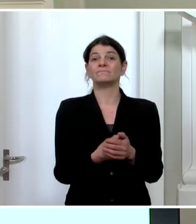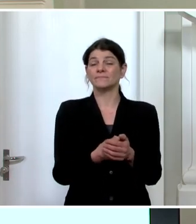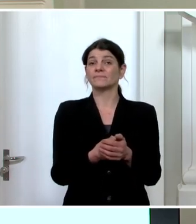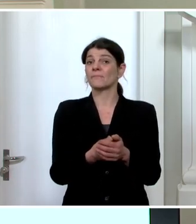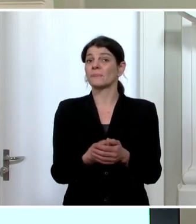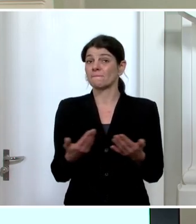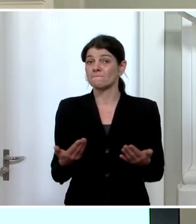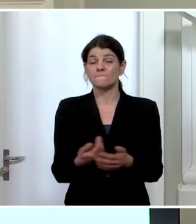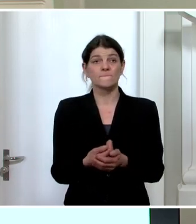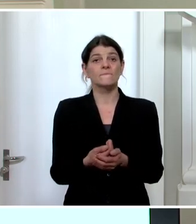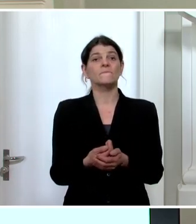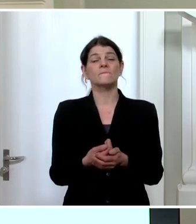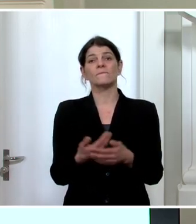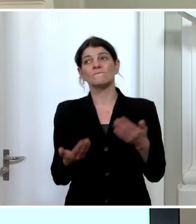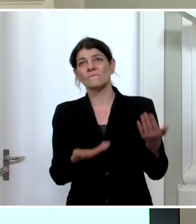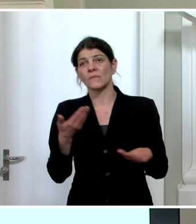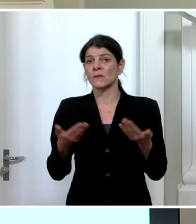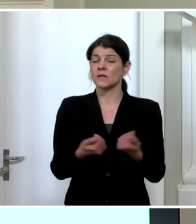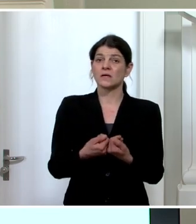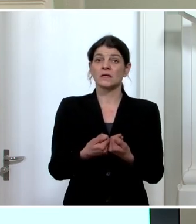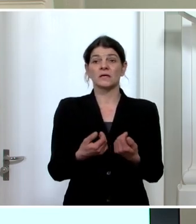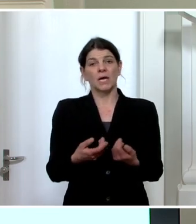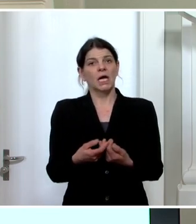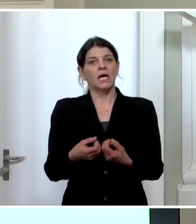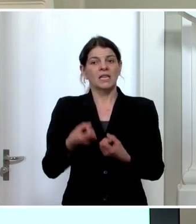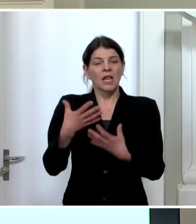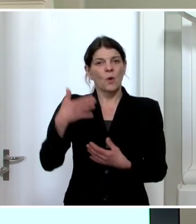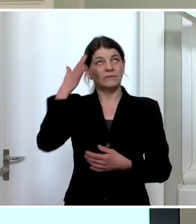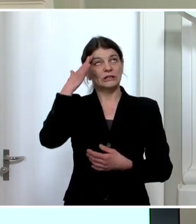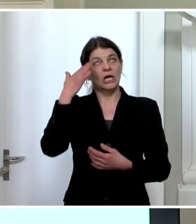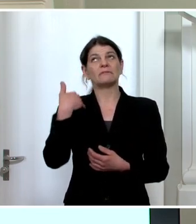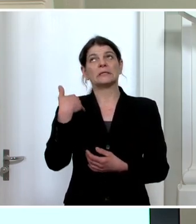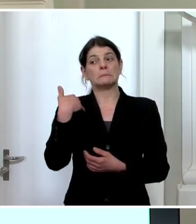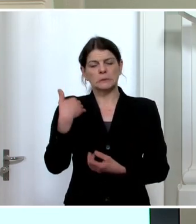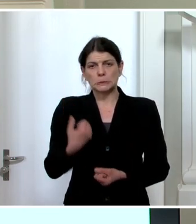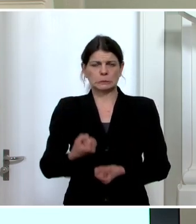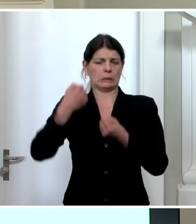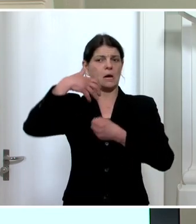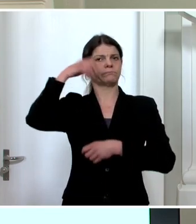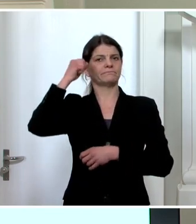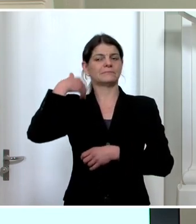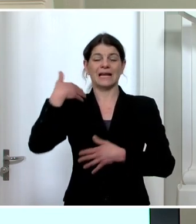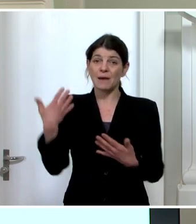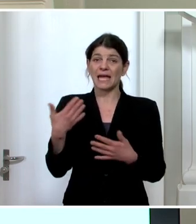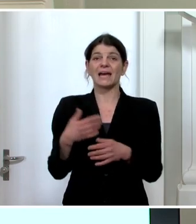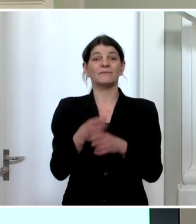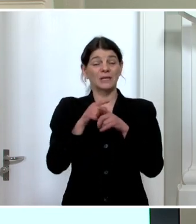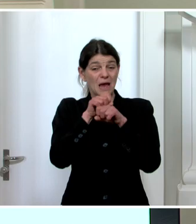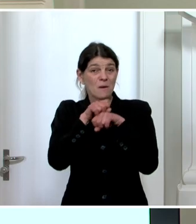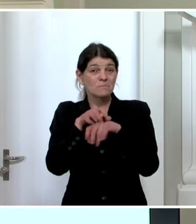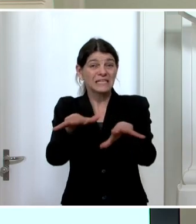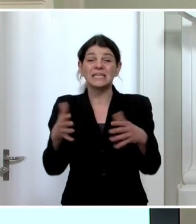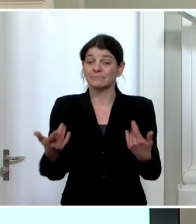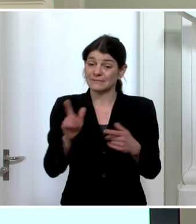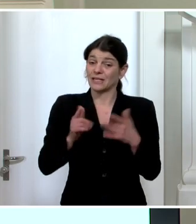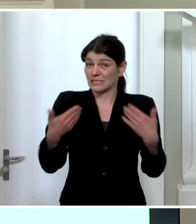ist eine etwas schwer, naturwissenschaftlich schwer verständliche Sache, aber epidemiologisch scheint es